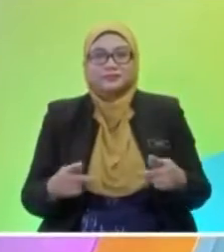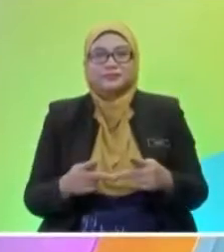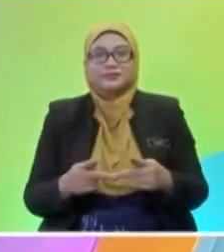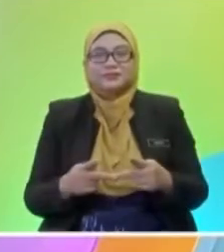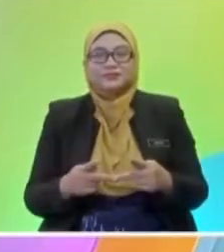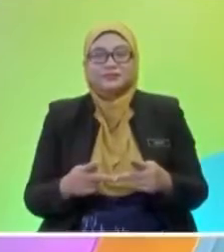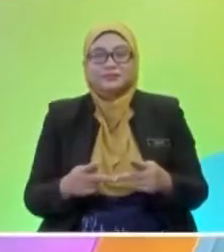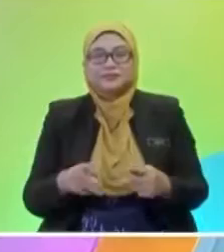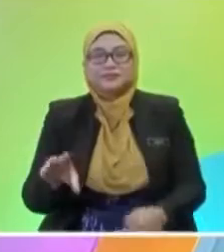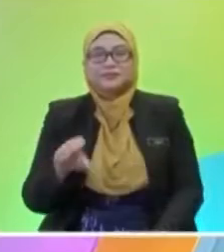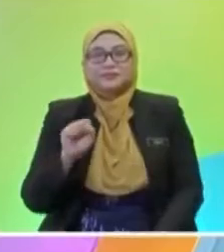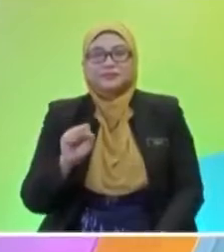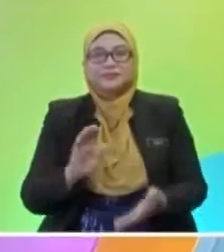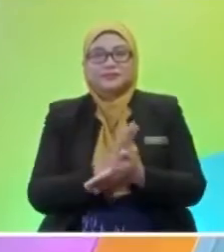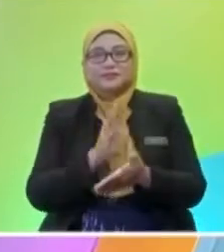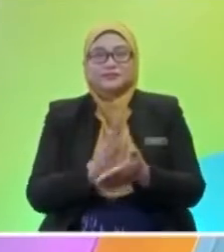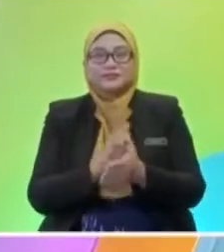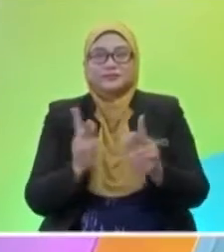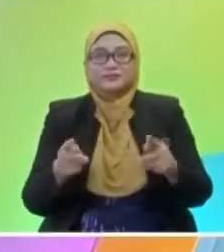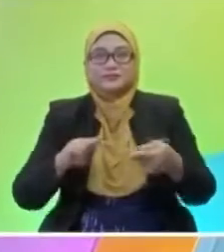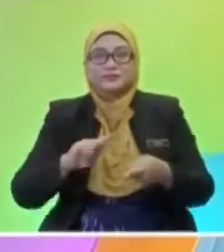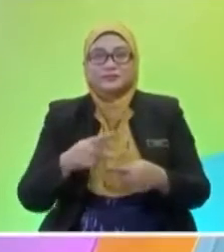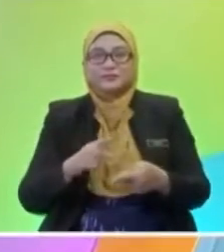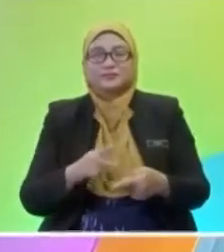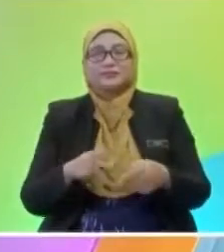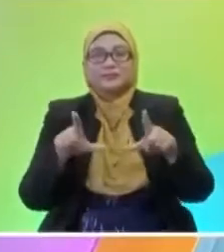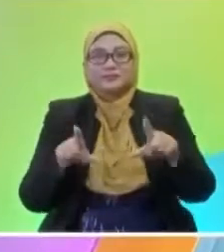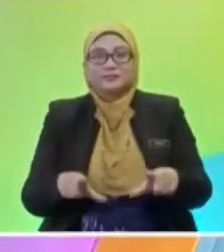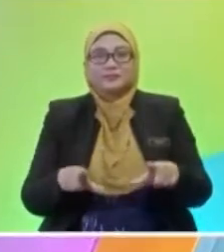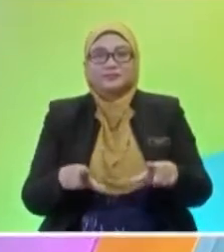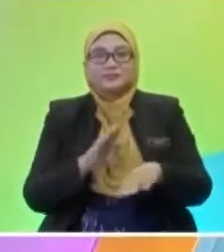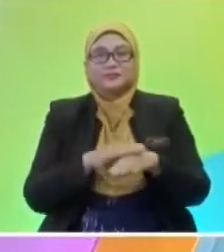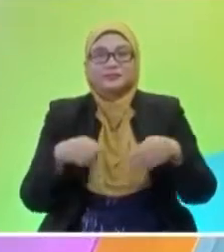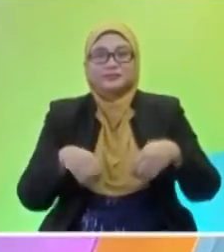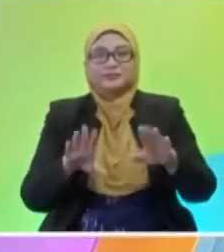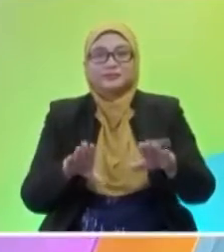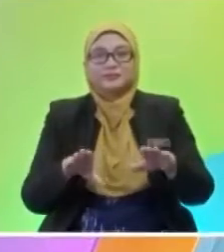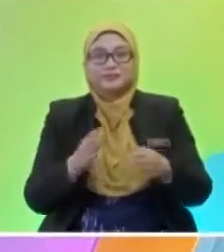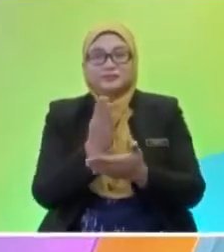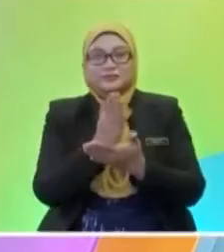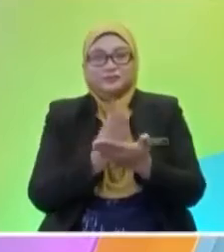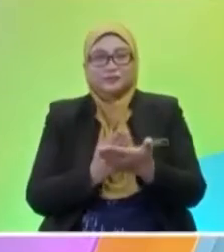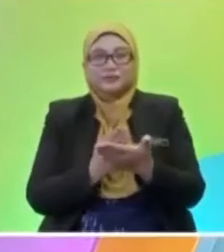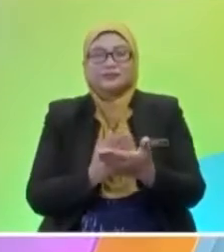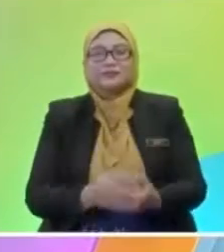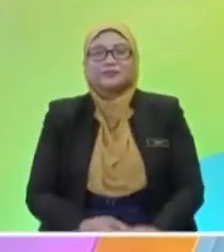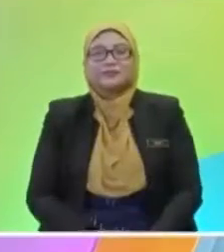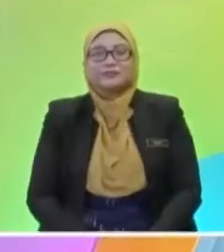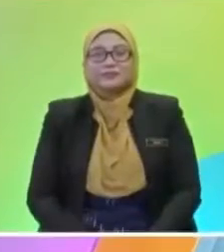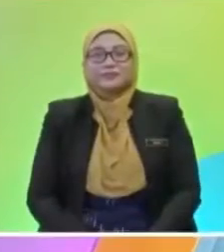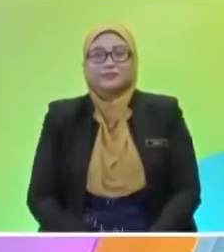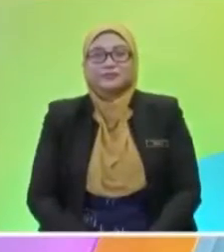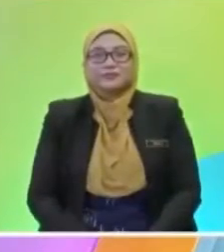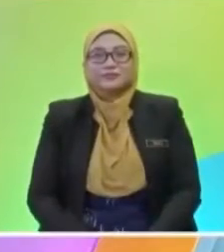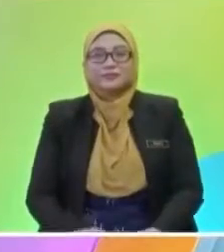ambil dulu kertas kotak. Kita letakkan di atas alas pemotong. Okey, Syafiqah ada pensel? Ada, cikgu. Okey, jadi kita sedia.